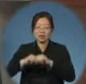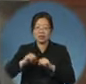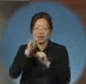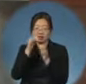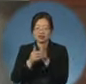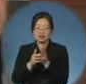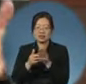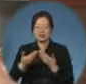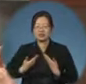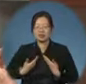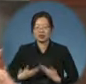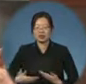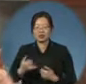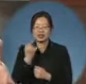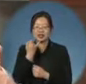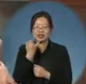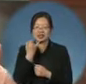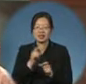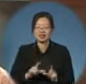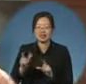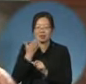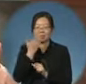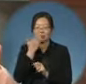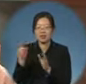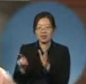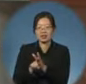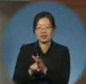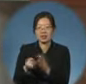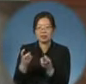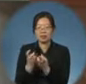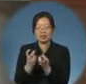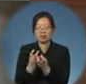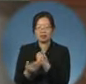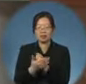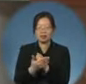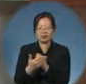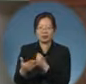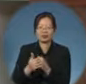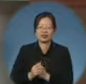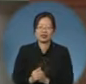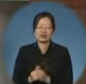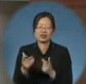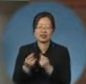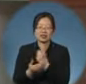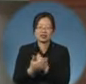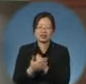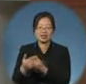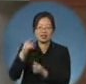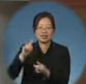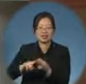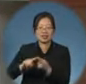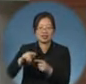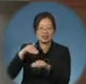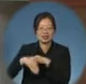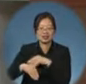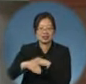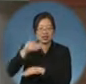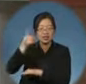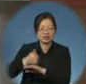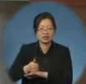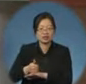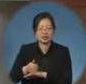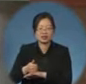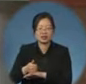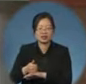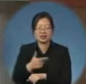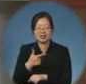중하고 괜찮게 사실 수 있는 어떠한 방식이 기도하고 그러니까 그런 집 m 결국